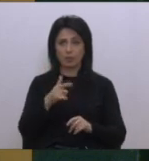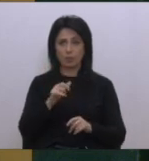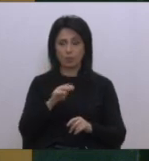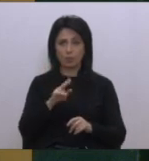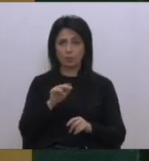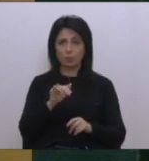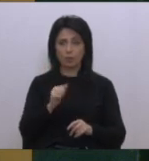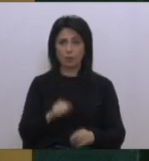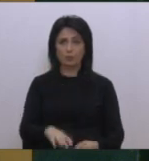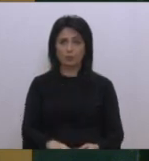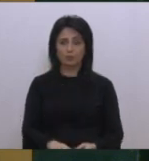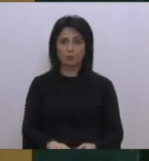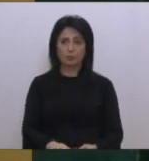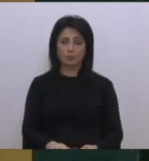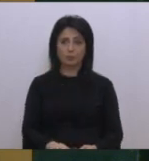დუნდუა.